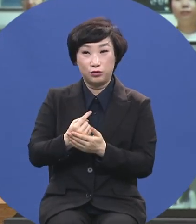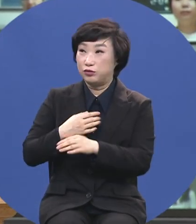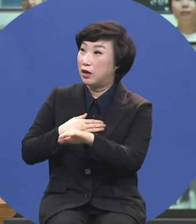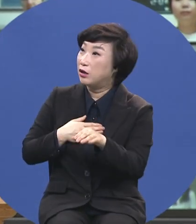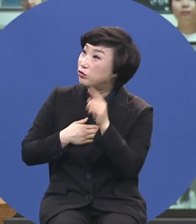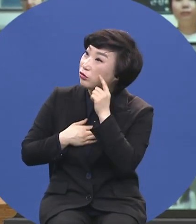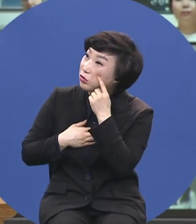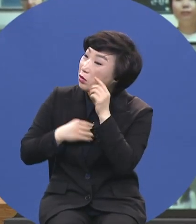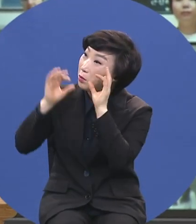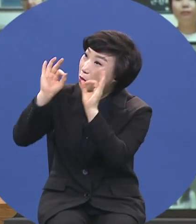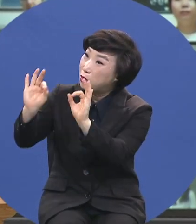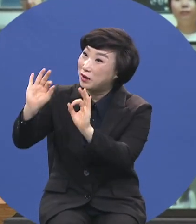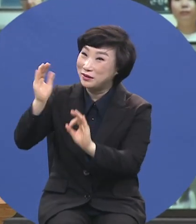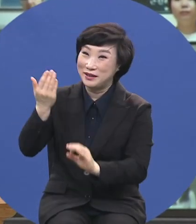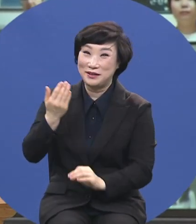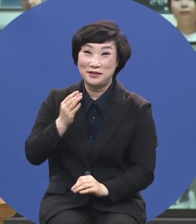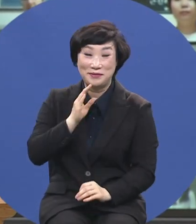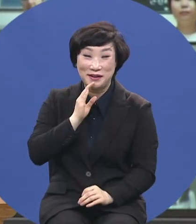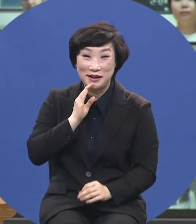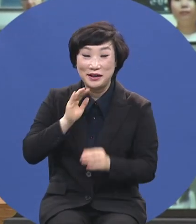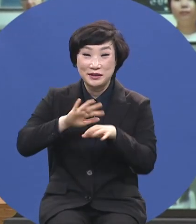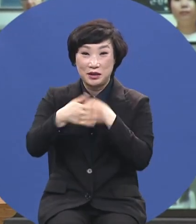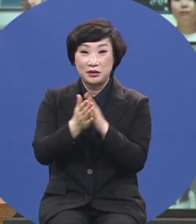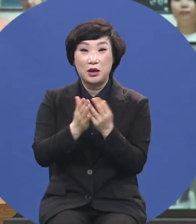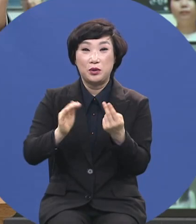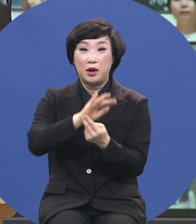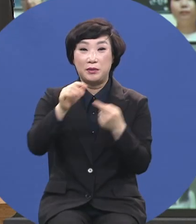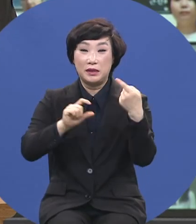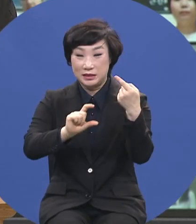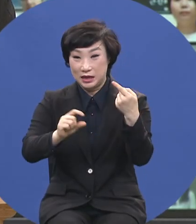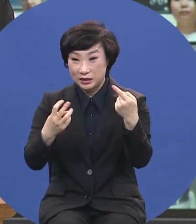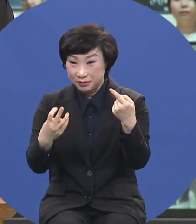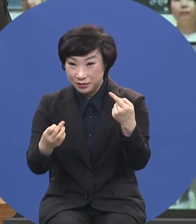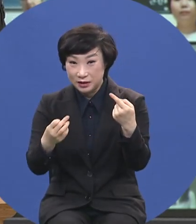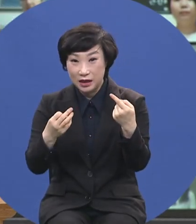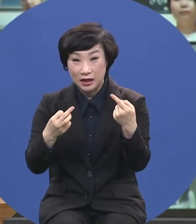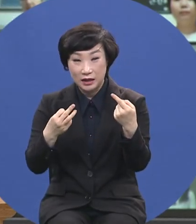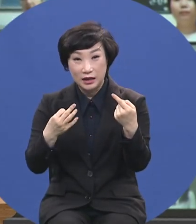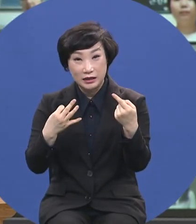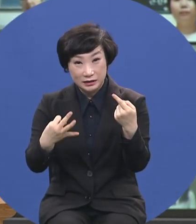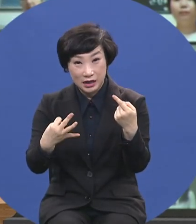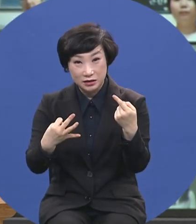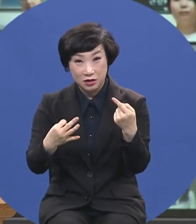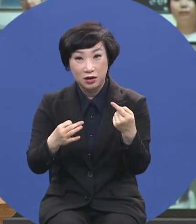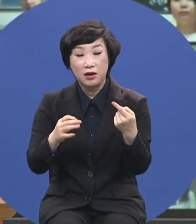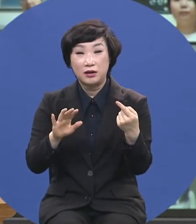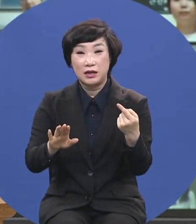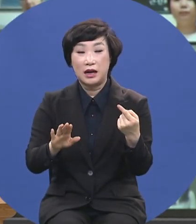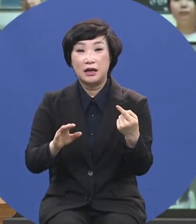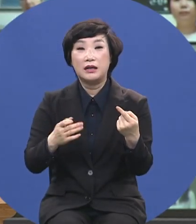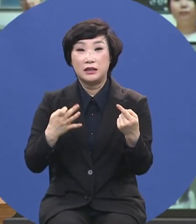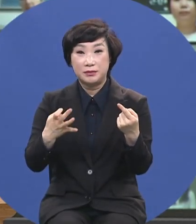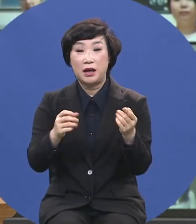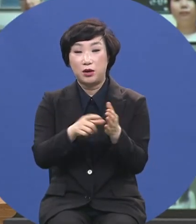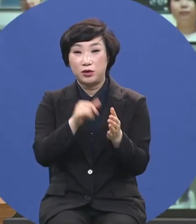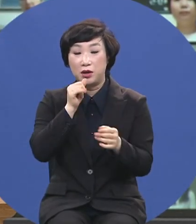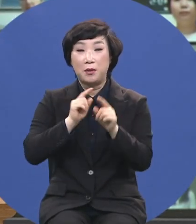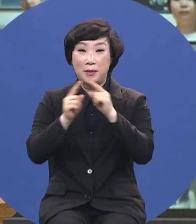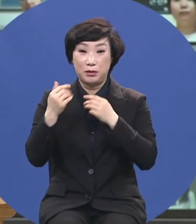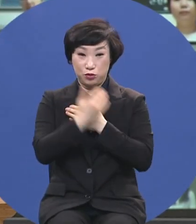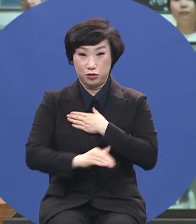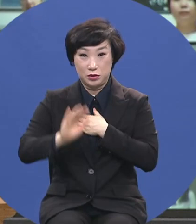분이 되었습니다. 요한복음 1장 14절에 말씀이 육신이 되어 우리